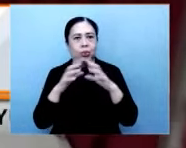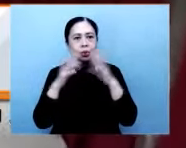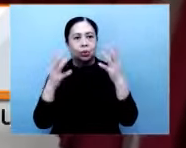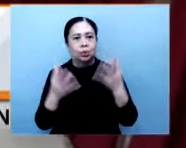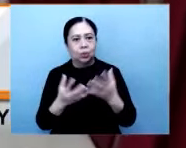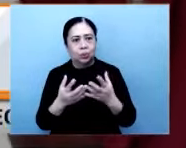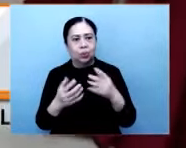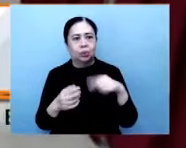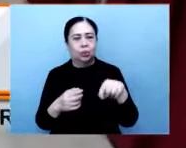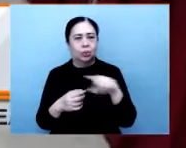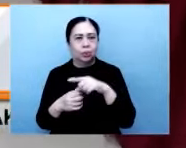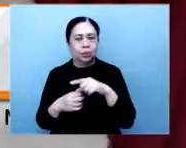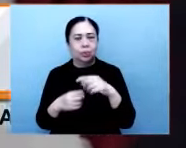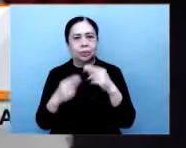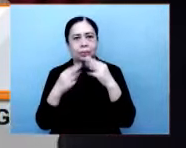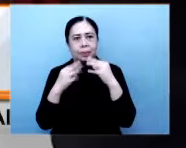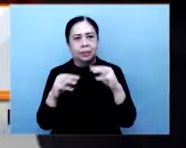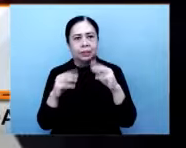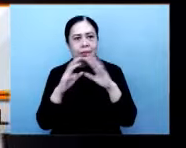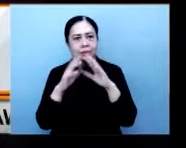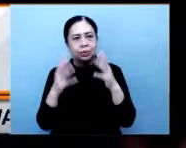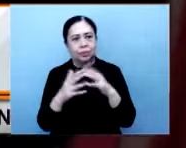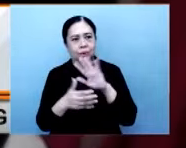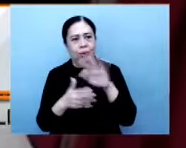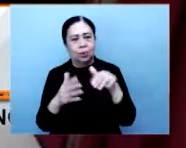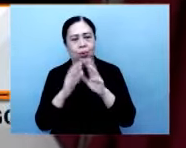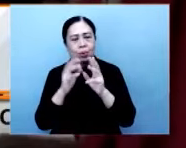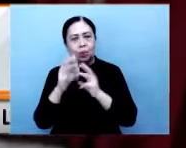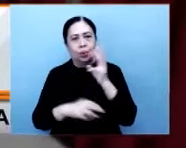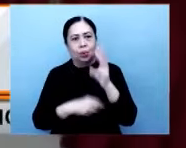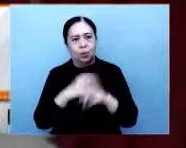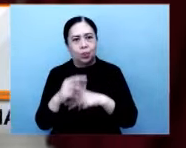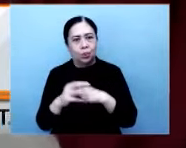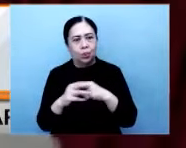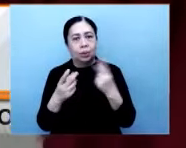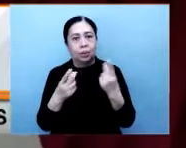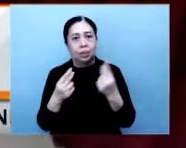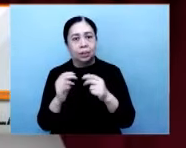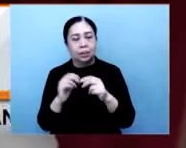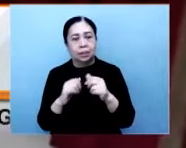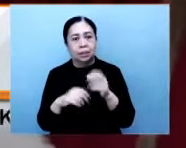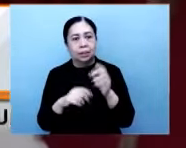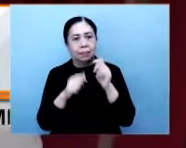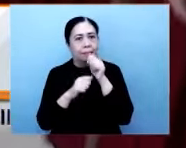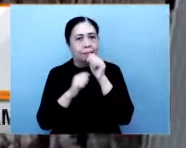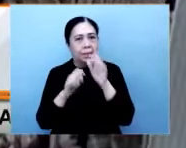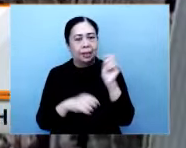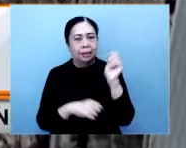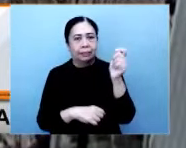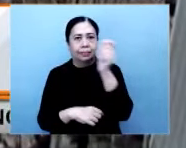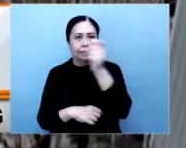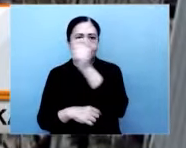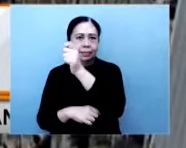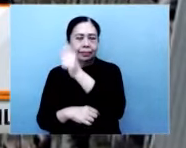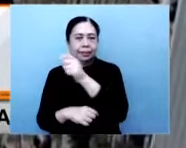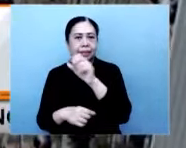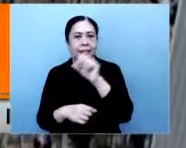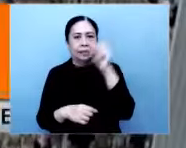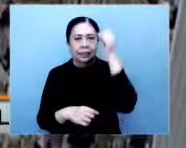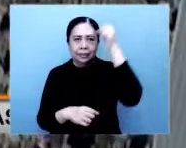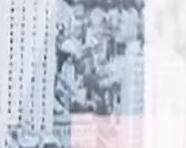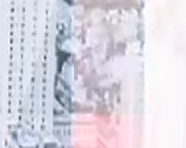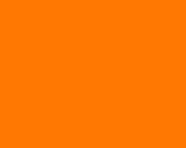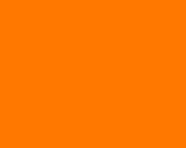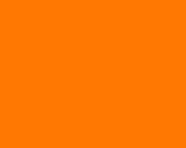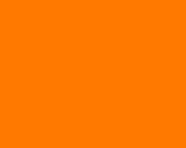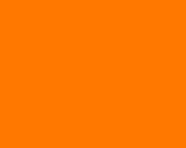Urbi et Orbi o mensahe ng Santo Papa sa buong mundo at ang gagawin niyang pagbabasbas sa publiko sa St. Peter Square.